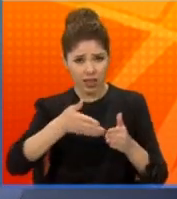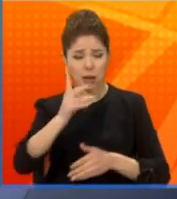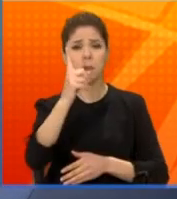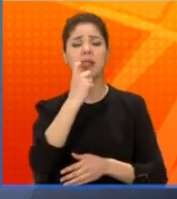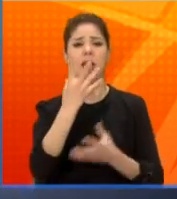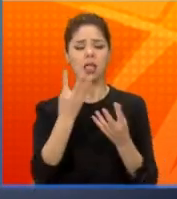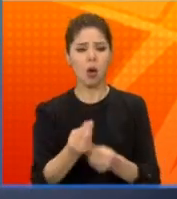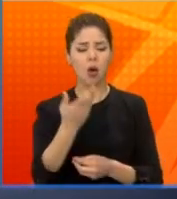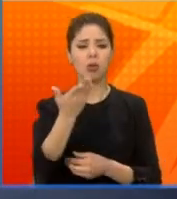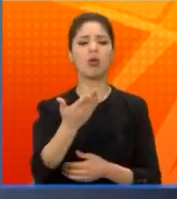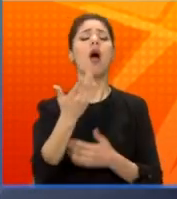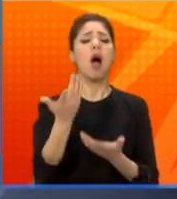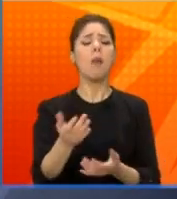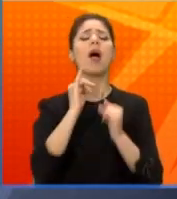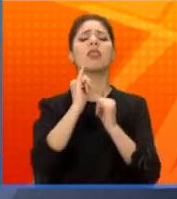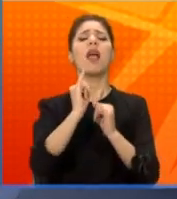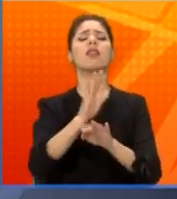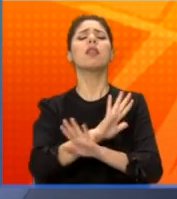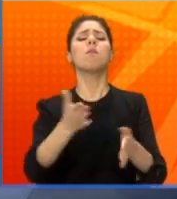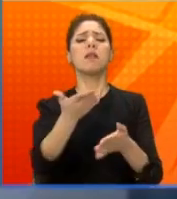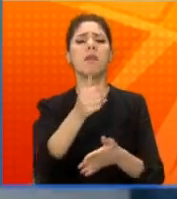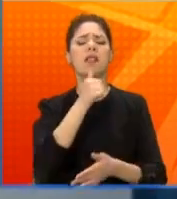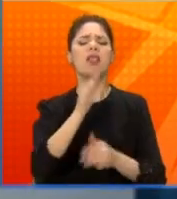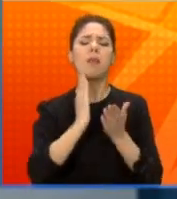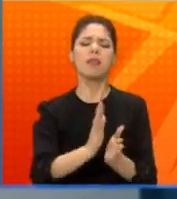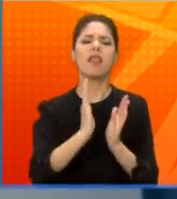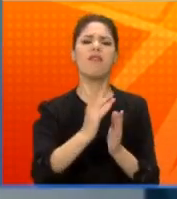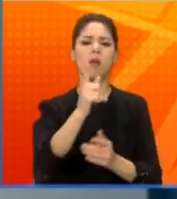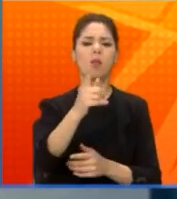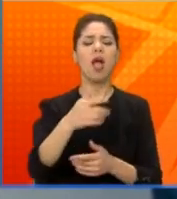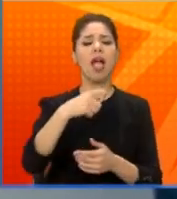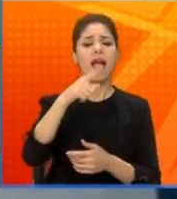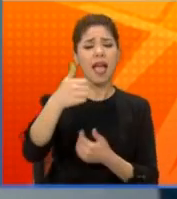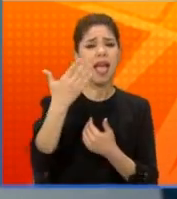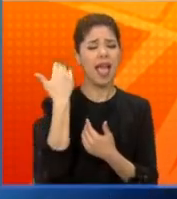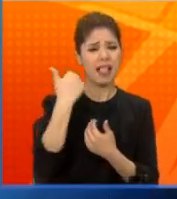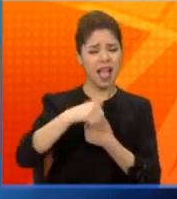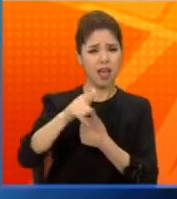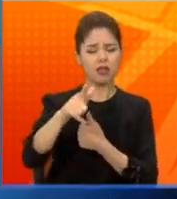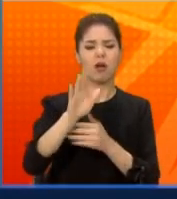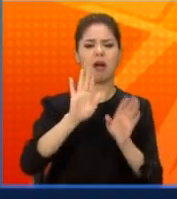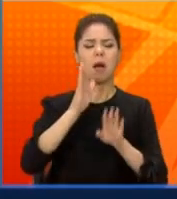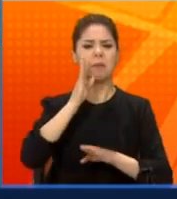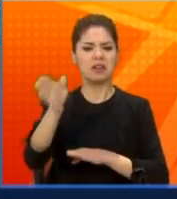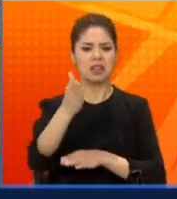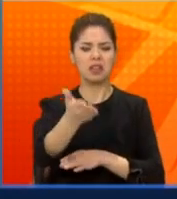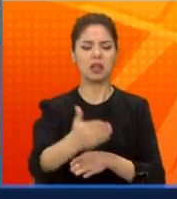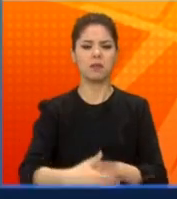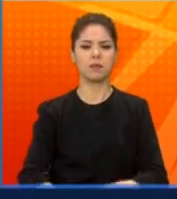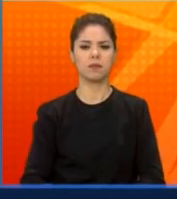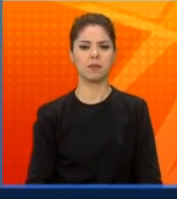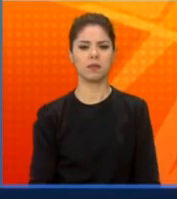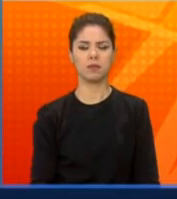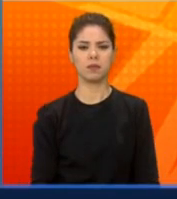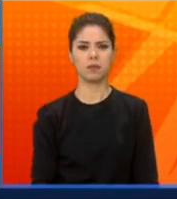bir yıl oldu. Ama tehditleri hiç bitmedi. Sonunda eski eşinin kapısına dayandı. Seni öldüreceğim,